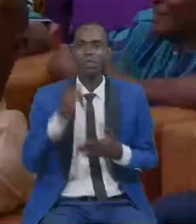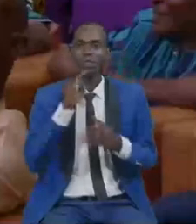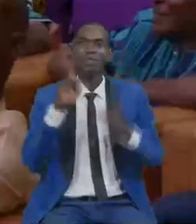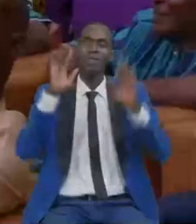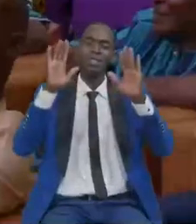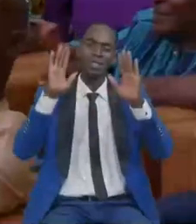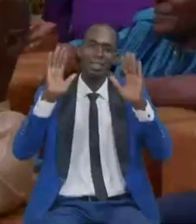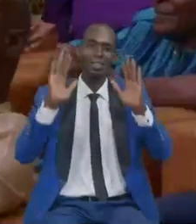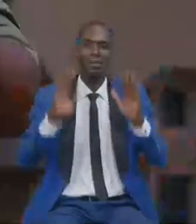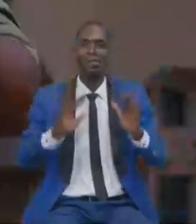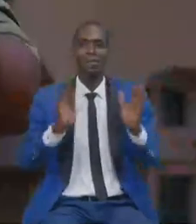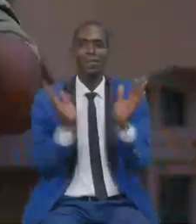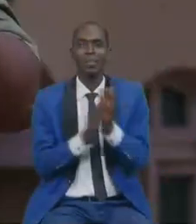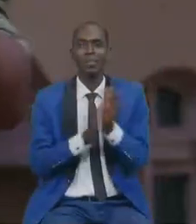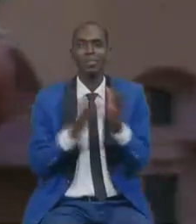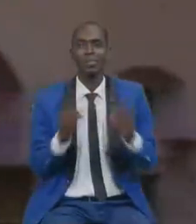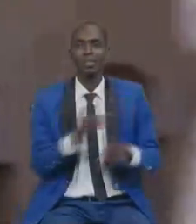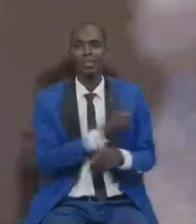Gloire à Dieu.